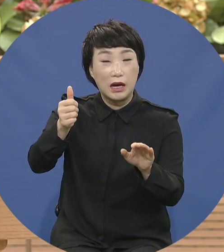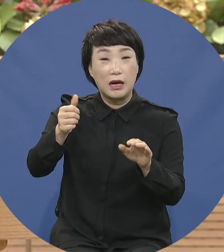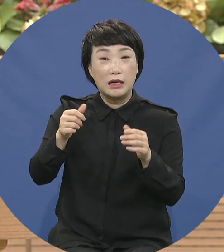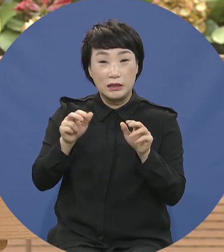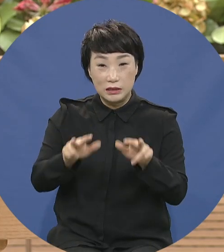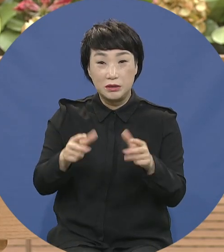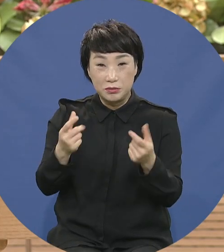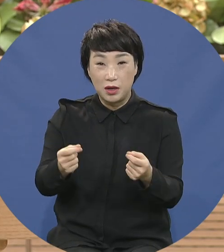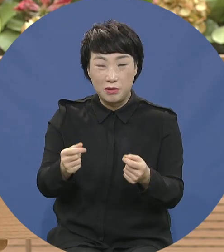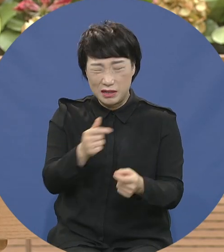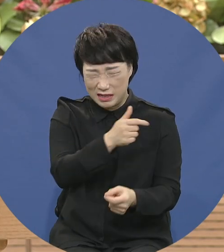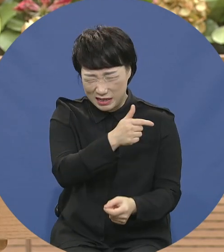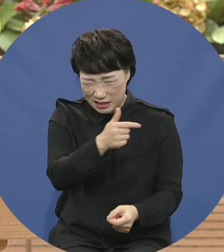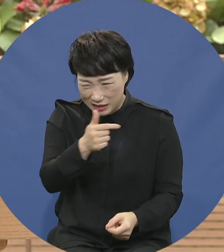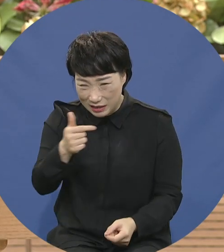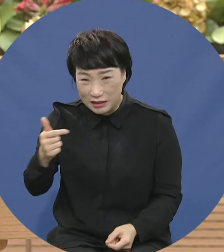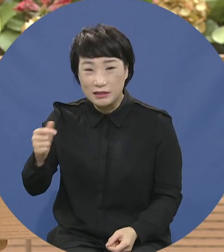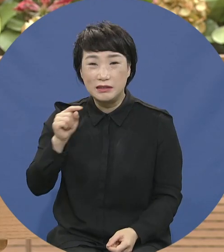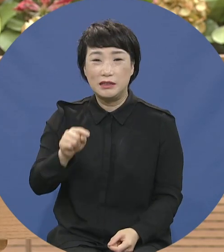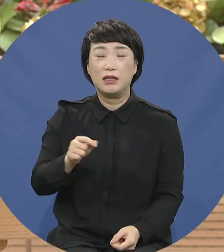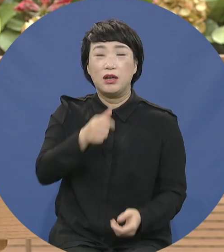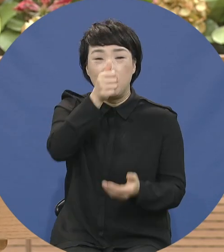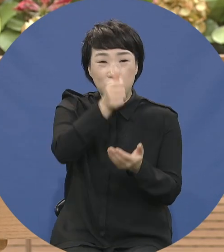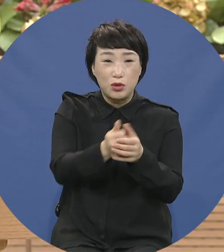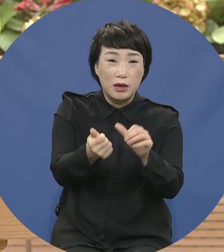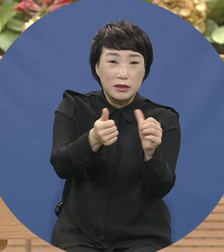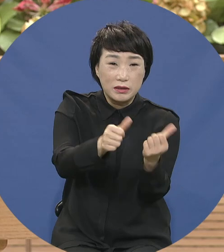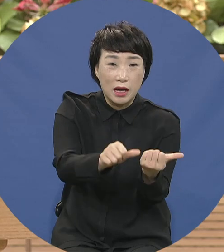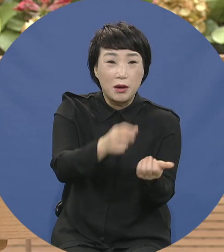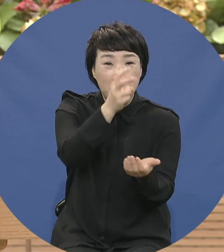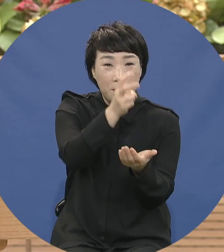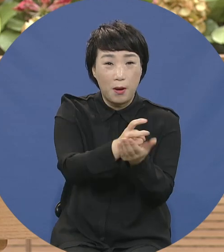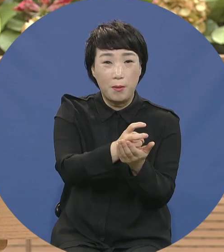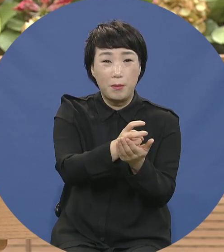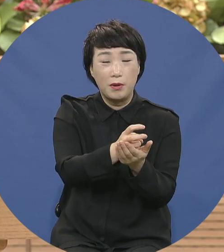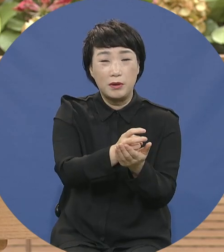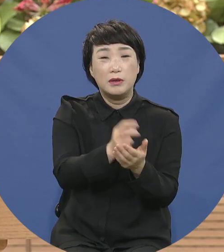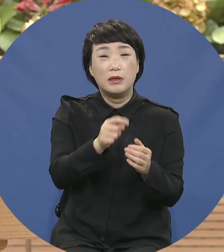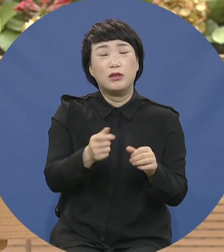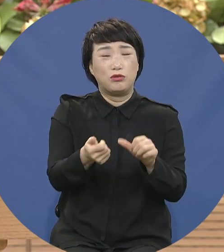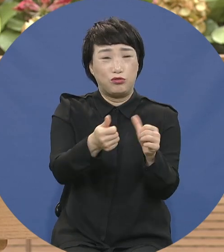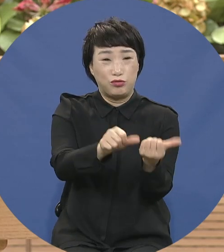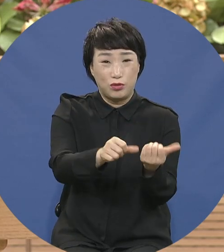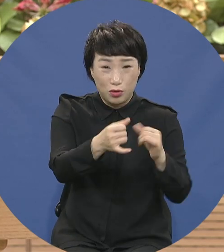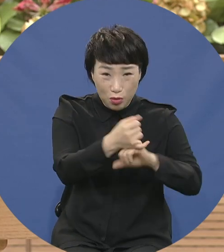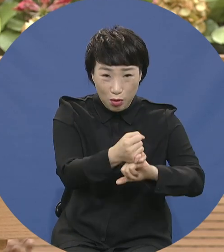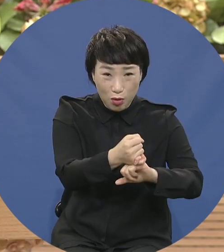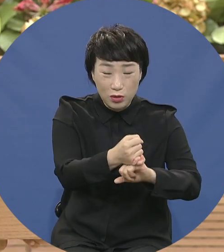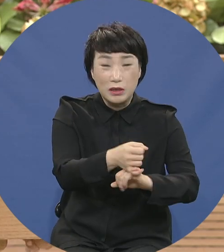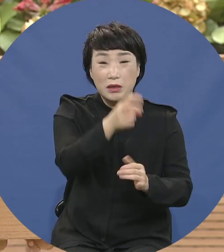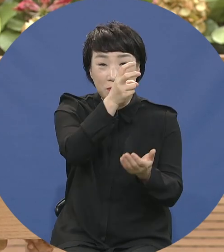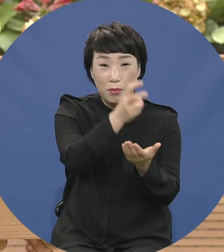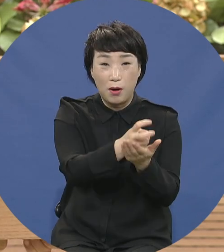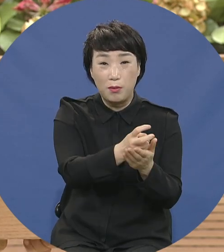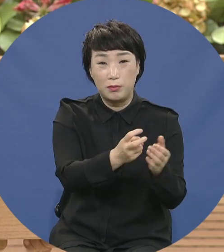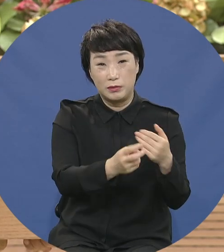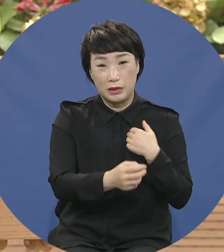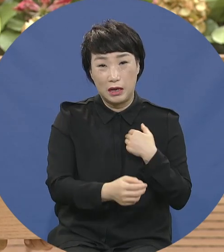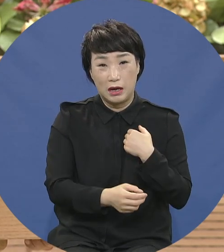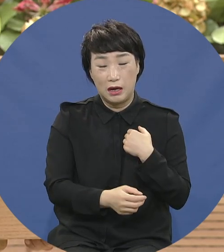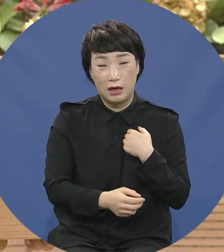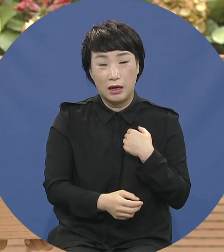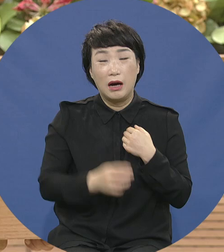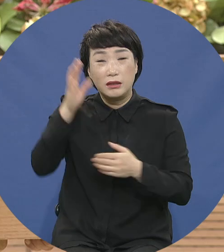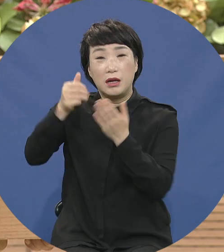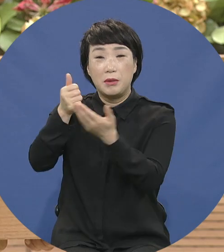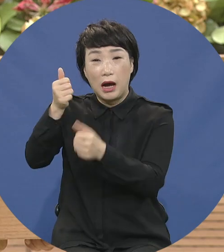이렇게 엄청난 죄와 사망의 법, 정령 죽으리라는 법을